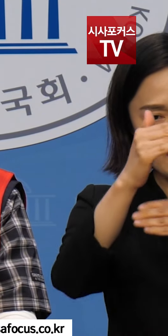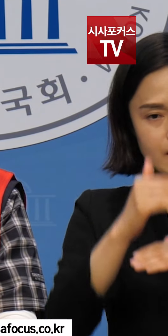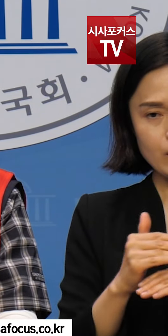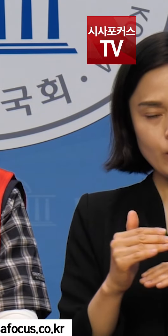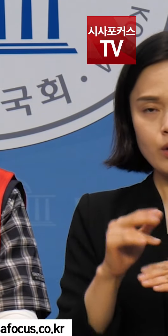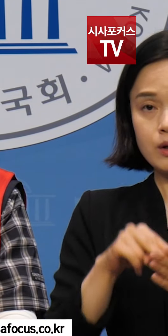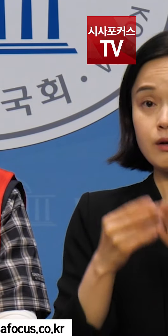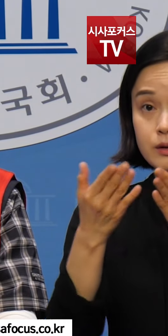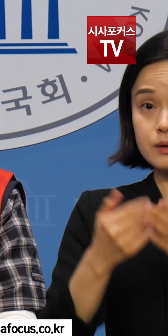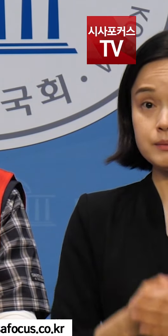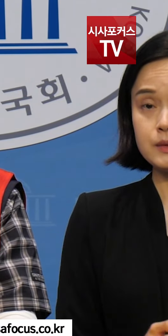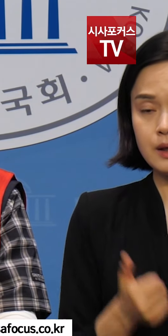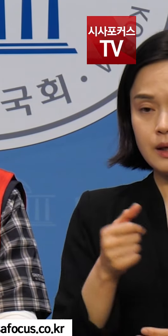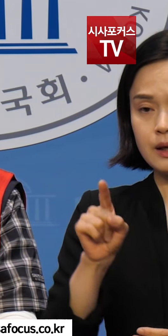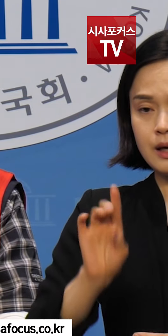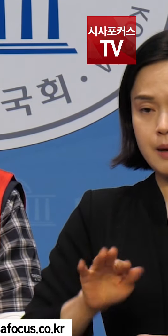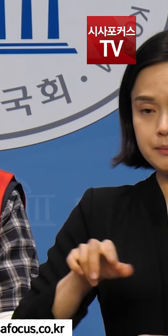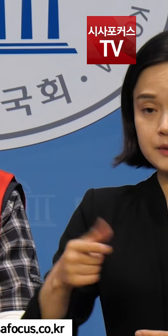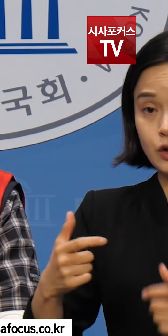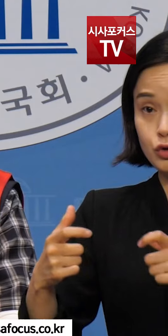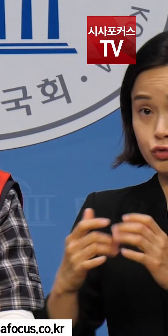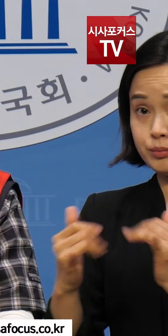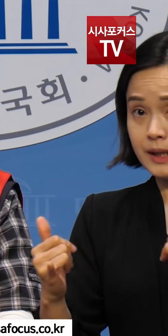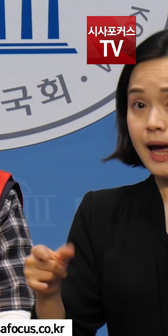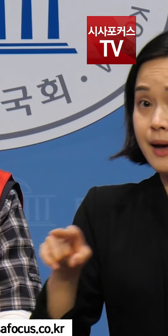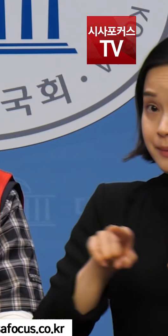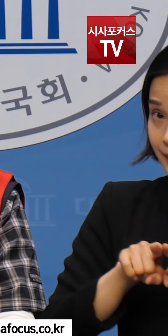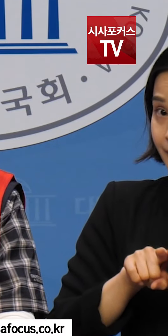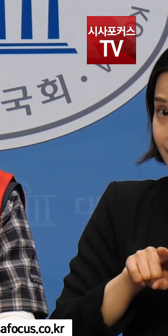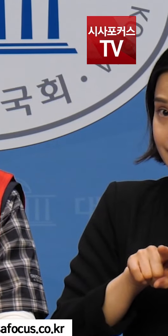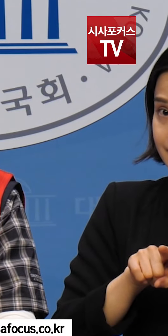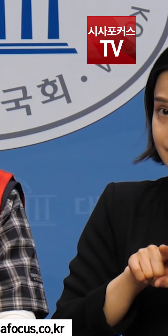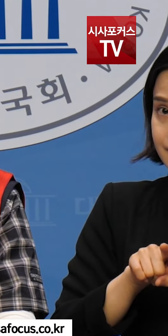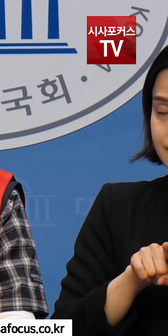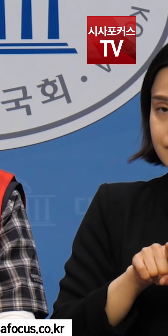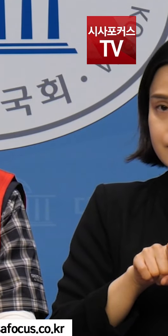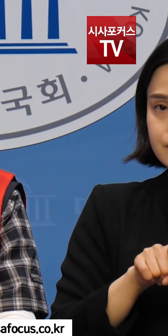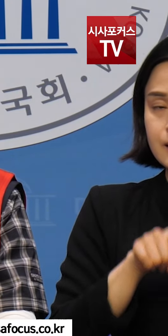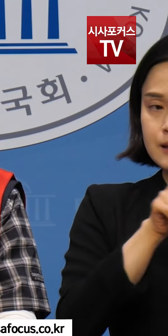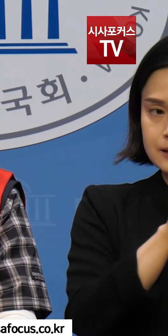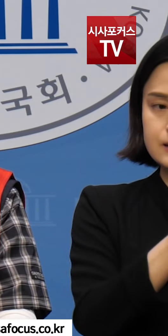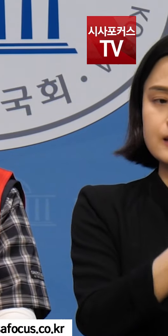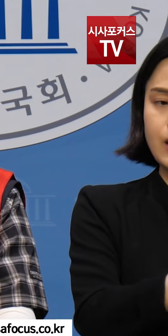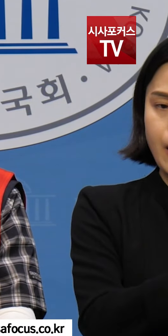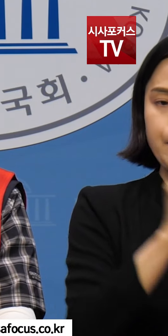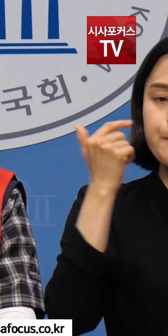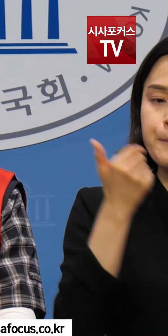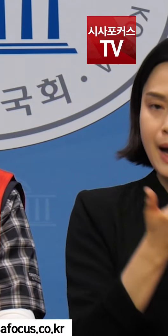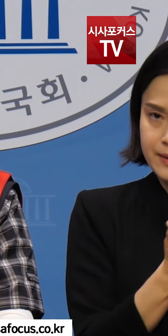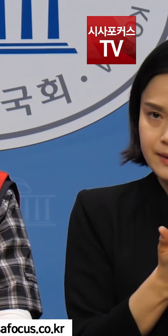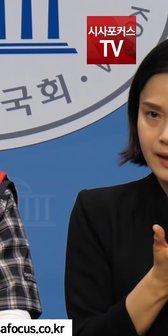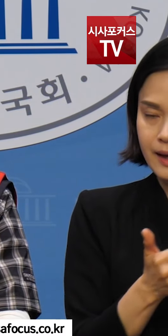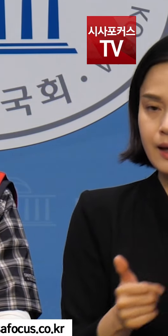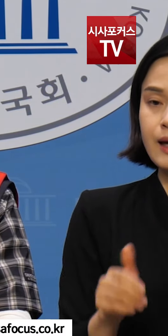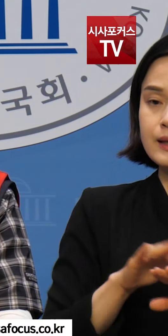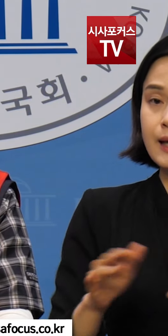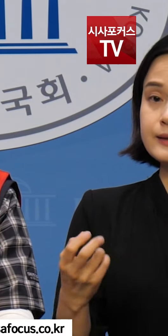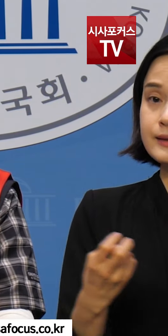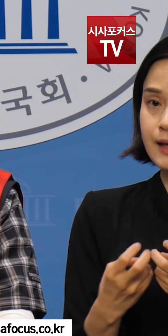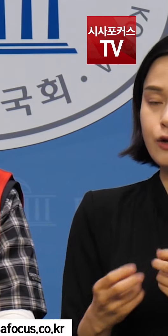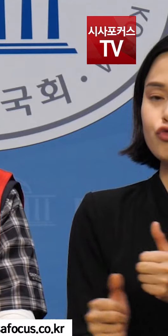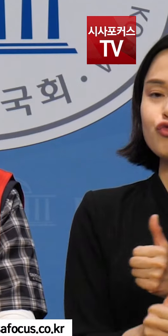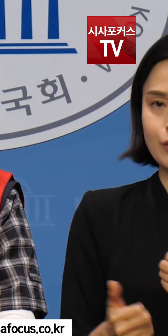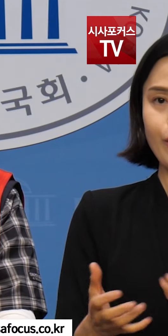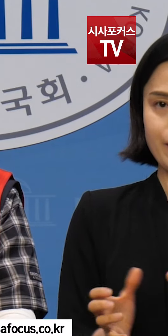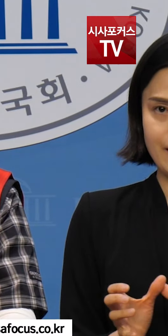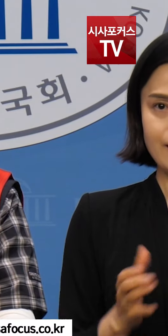군민과 함께하는 한강 강력추장 반대 국민대책위원회입니다.